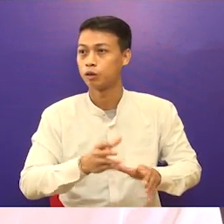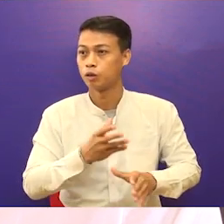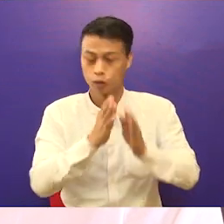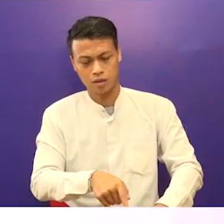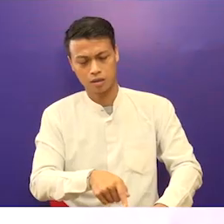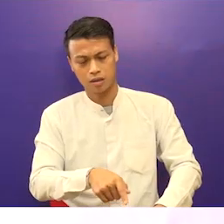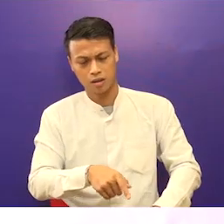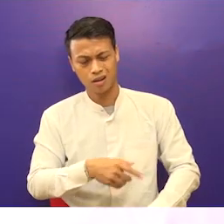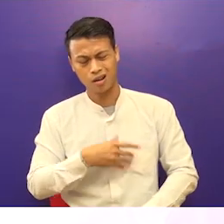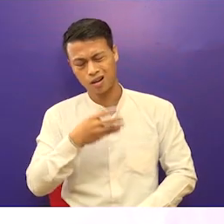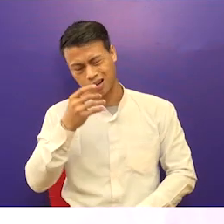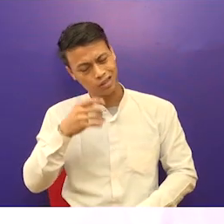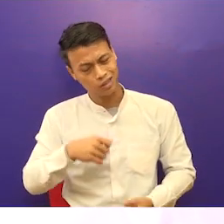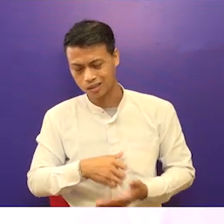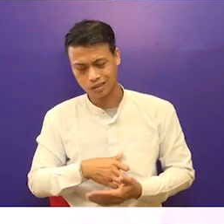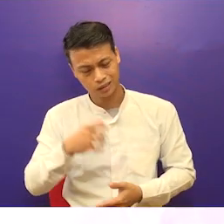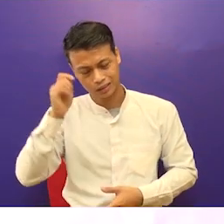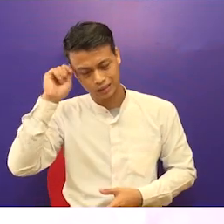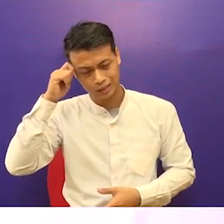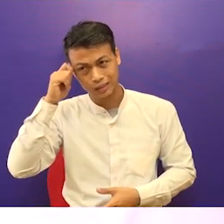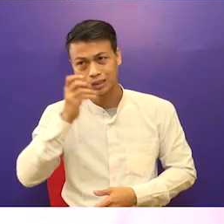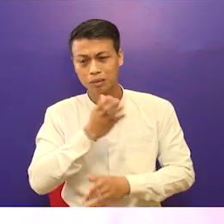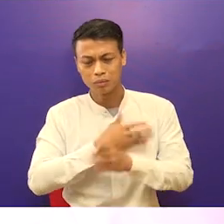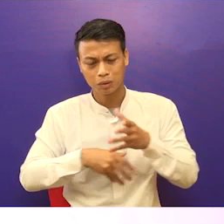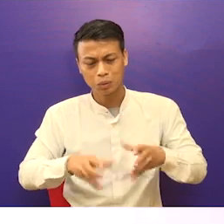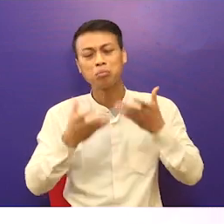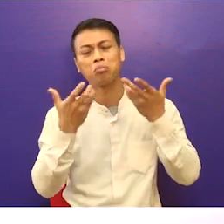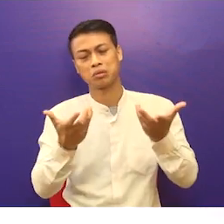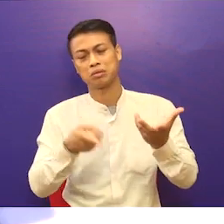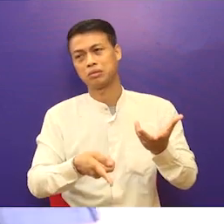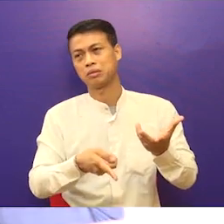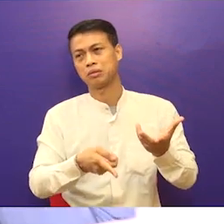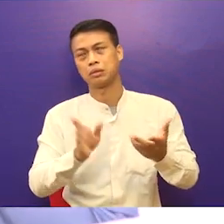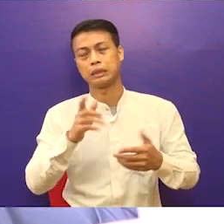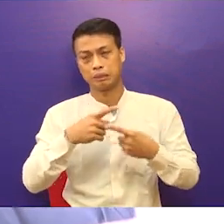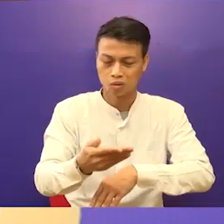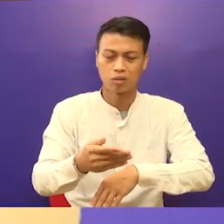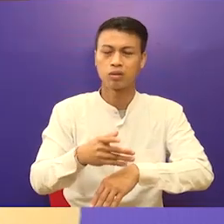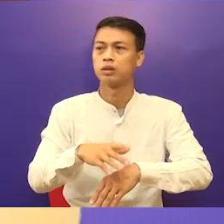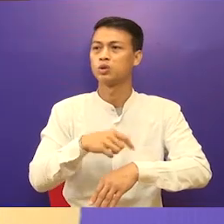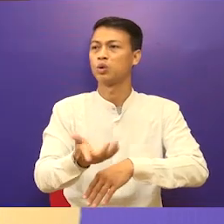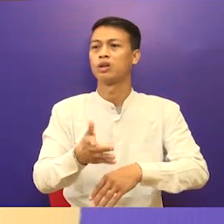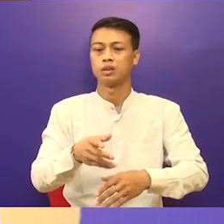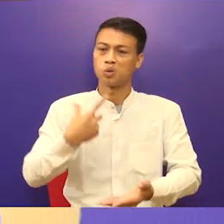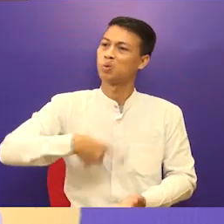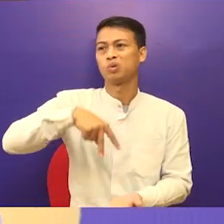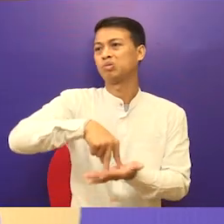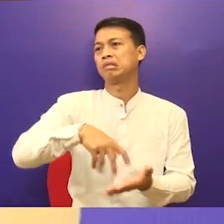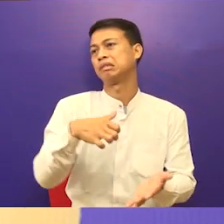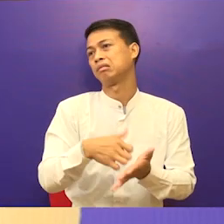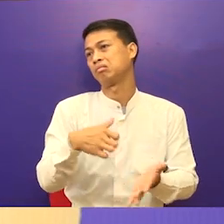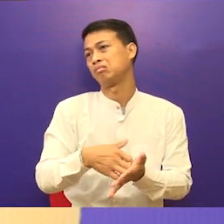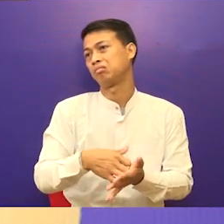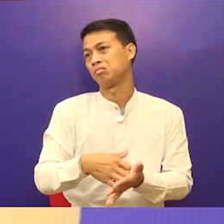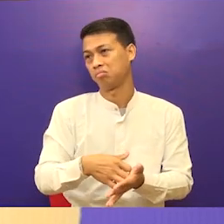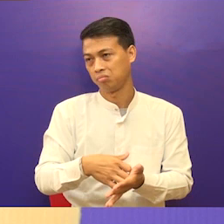sin za ya me pyo chin da ga let's see ရှိနေ ချိန် မှာ ဘယ်တော့ မှ လက် မ ချောင် ကြ ပါ နဲ့ လို့ ကျွန်တော် ပြော ချင် ပါ တယ် ဟုတ် ကဲ့ ကျွန်တော် ဆရာမ တို့ လူ ပွဲ စီ က ကျွန်တော် တို့ မြန် မြန် ဆက် ဆက်